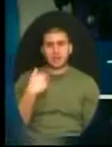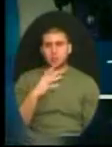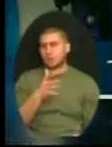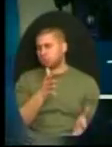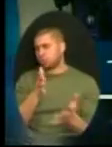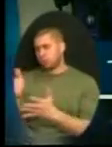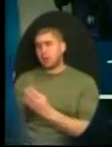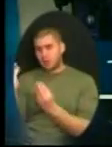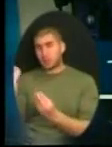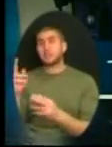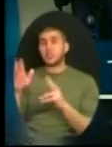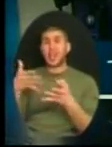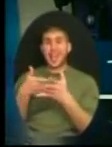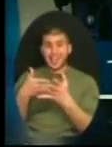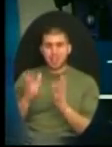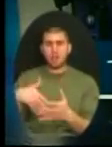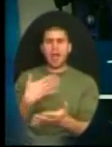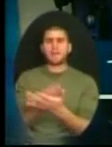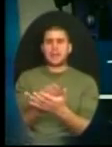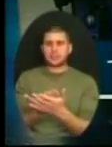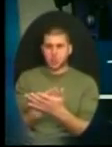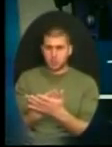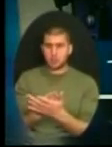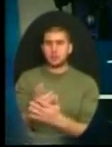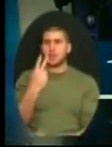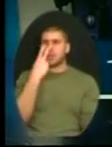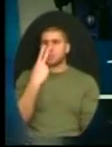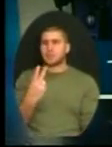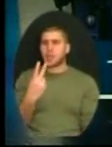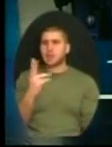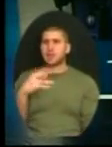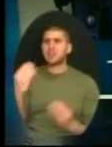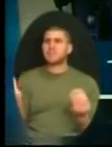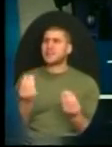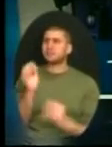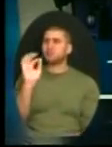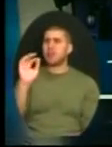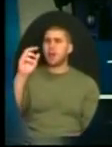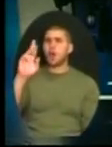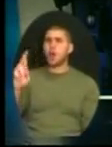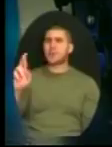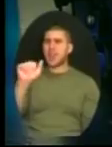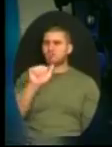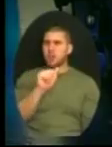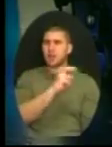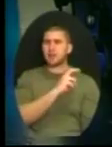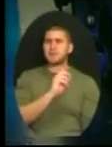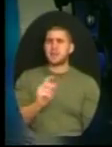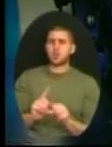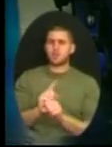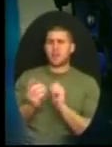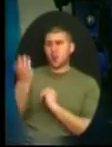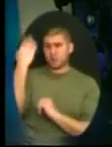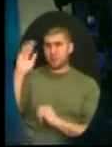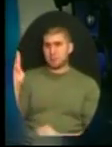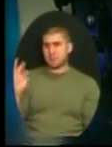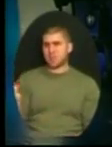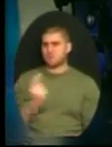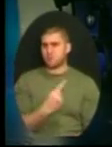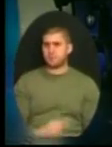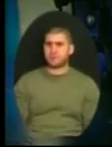נסחפנו לספין, אבל בסוף יש חקירה ויש המלצות. בואו נראה את הדברים של אלשיך מתקופה קצת יותר מוקדמת, וביבי